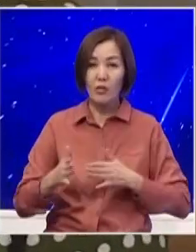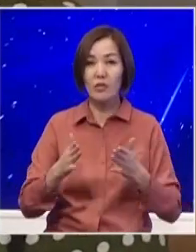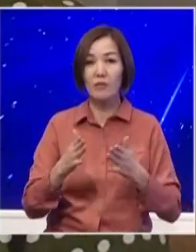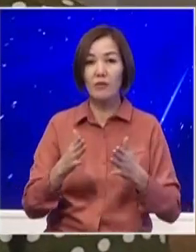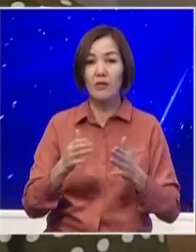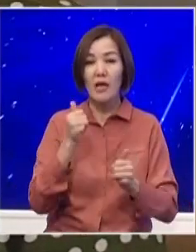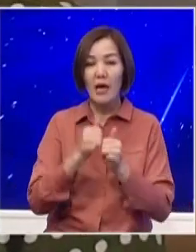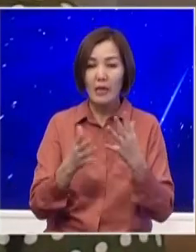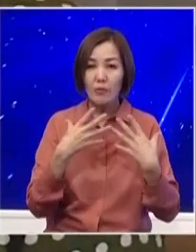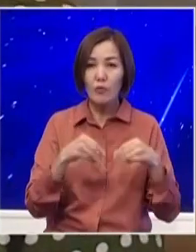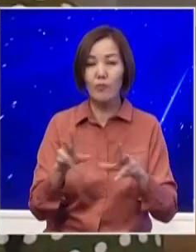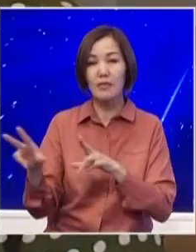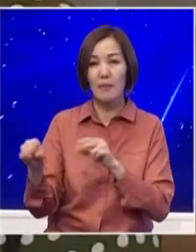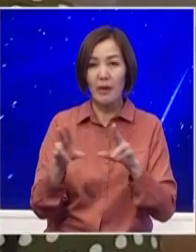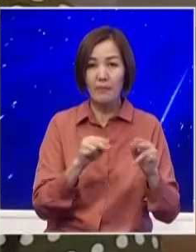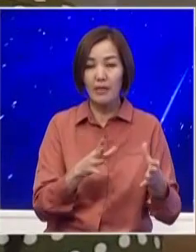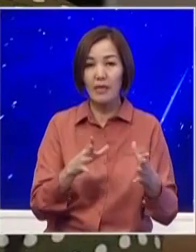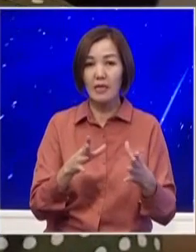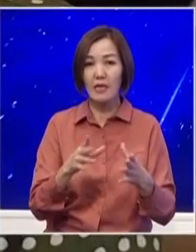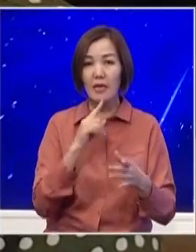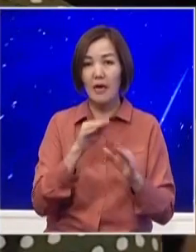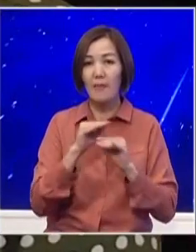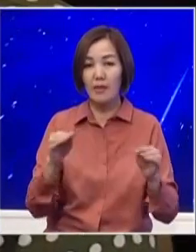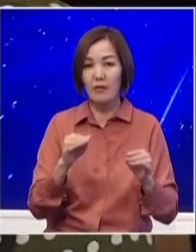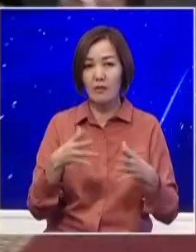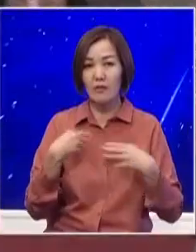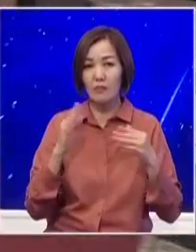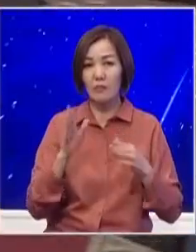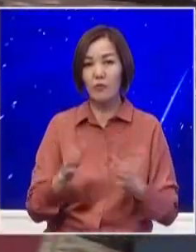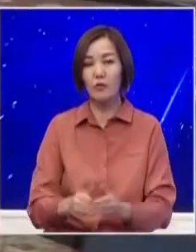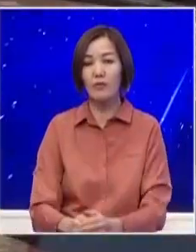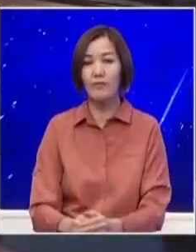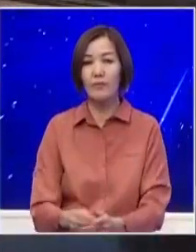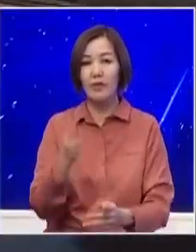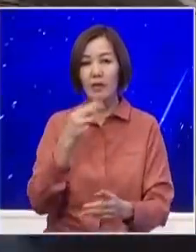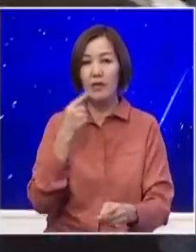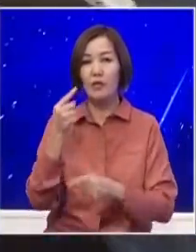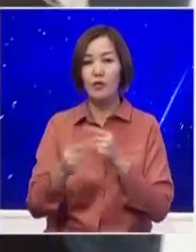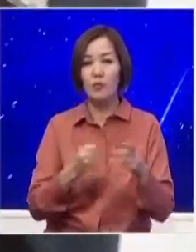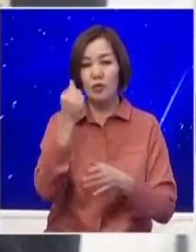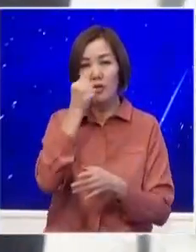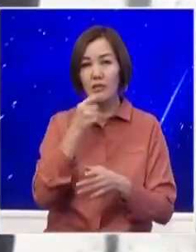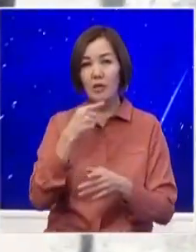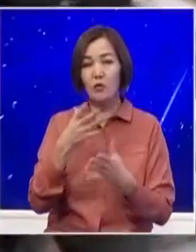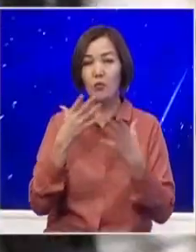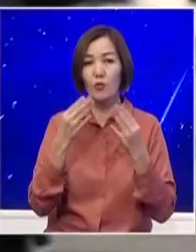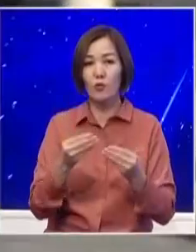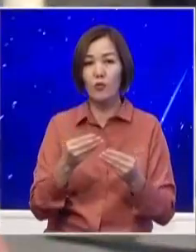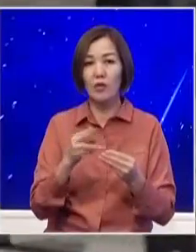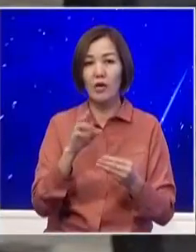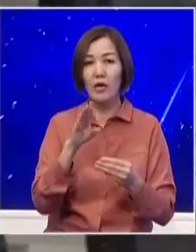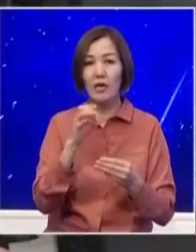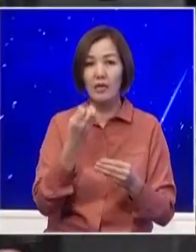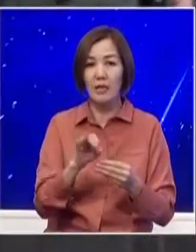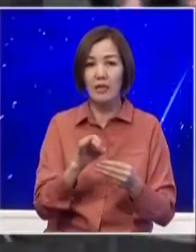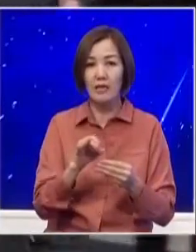білдіреміз. Әрбір отбасына бақ береке, елімізге аман, жұртымыз тыныш болсын. Дәстүр бойынша алғыс айту күніне орай Қаратал ауданында Бастөбе